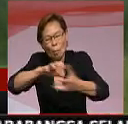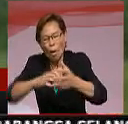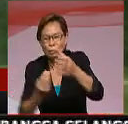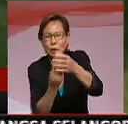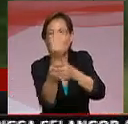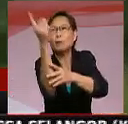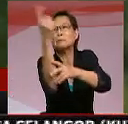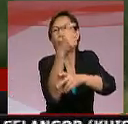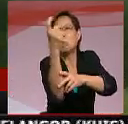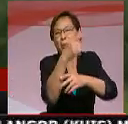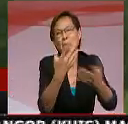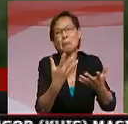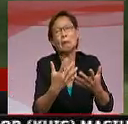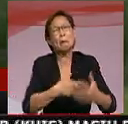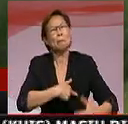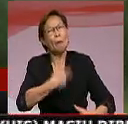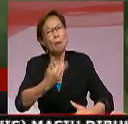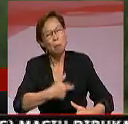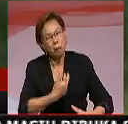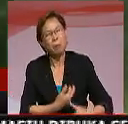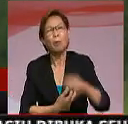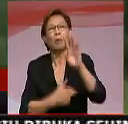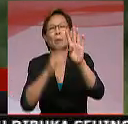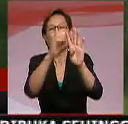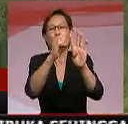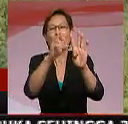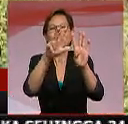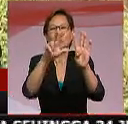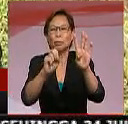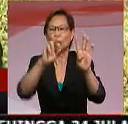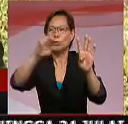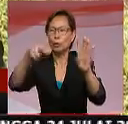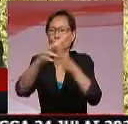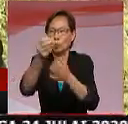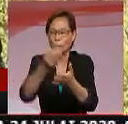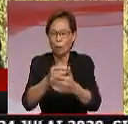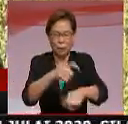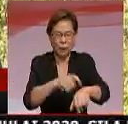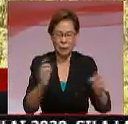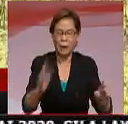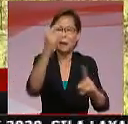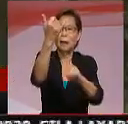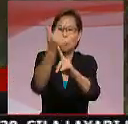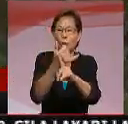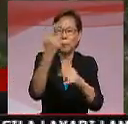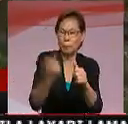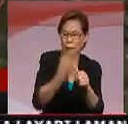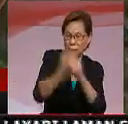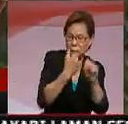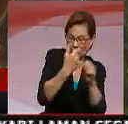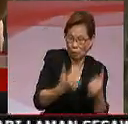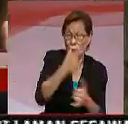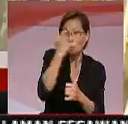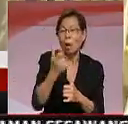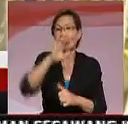tanaman sawit yang melibatkan kerugian sebanyak RM430,000 dalam tempoh 6 bulan pertama tahun ini